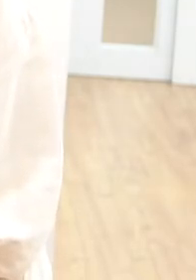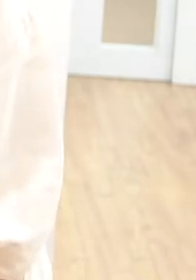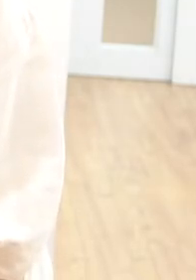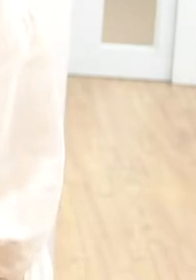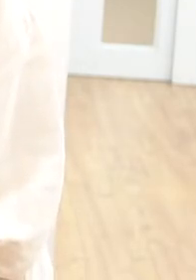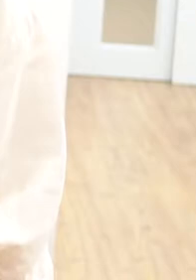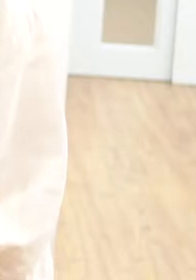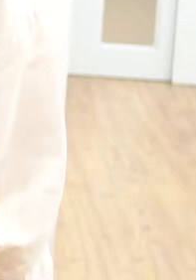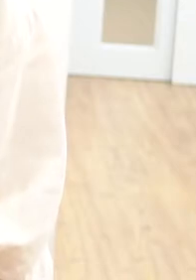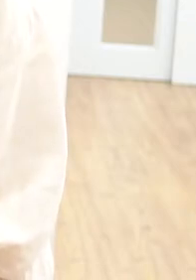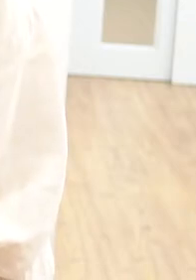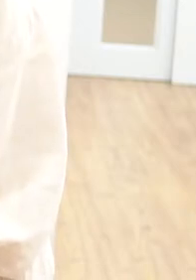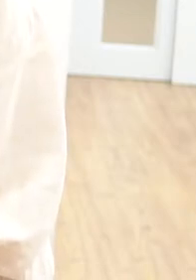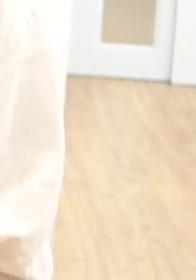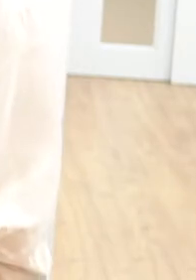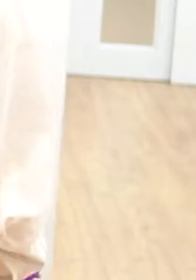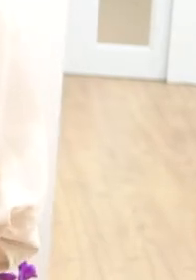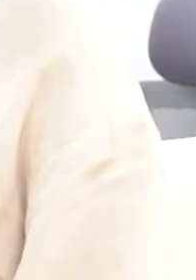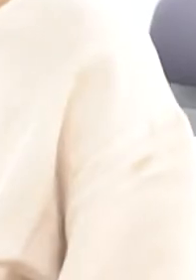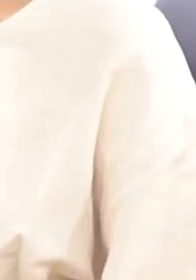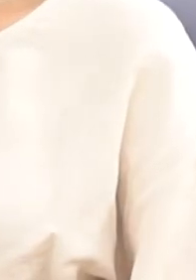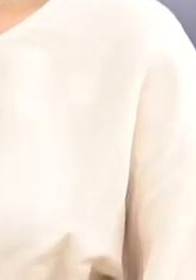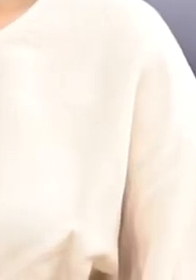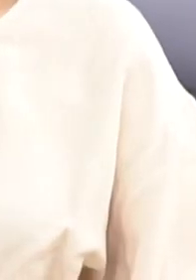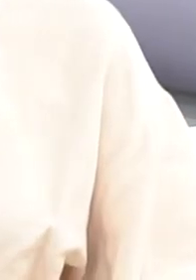건강관리하기 쉽지 않으실 텐데요.